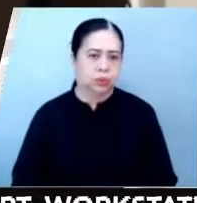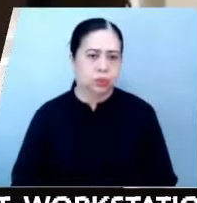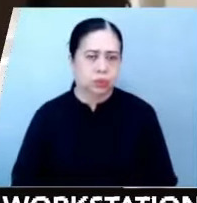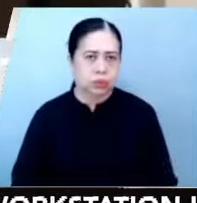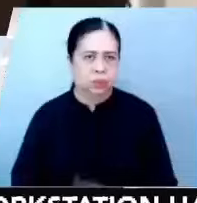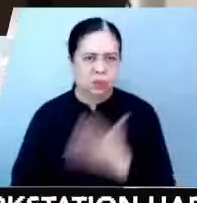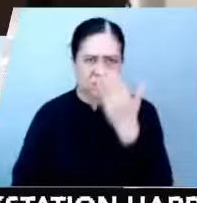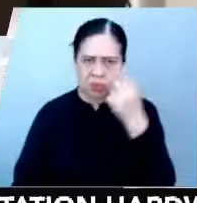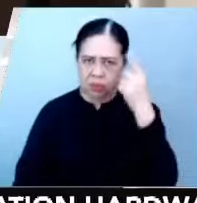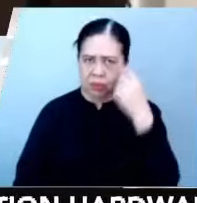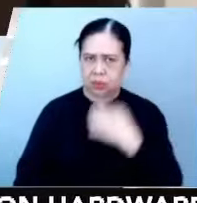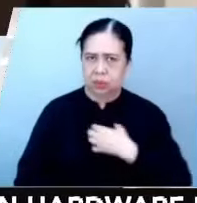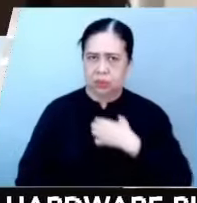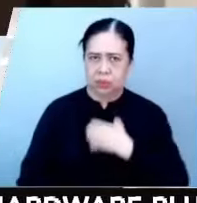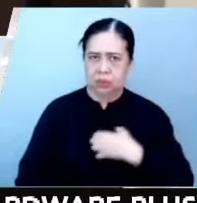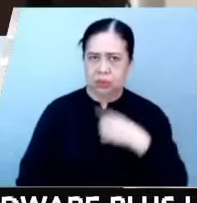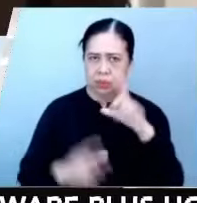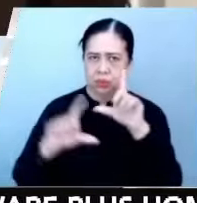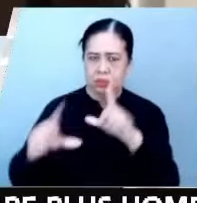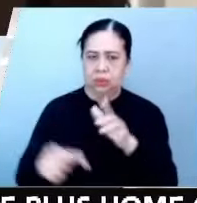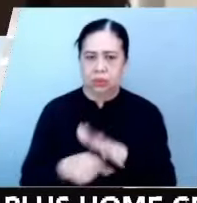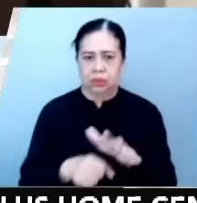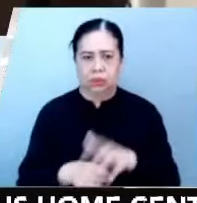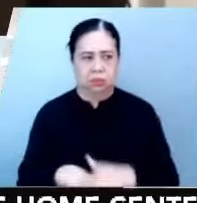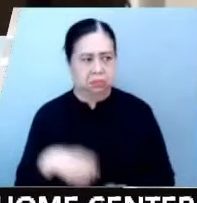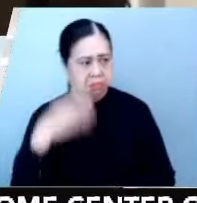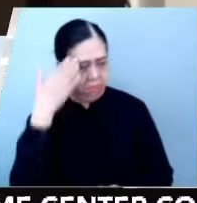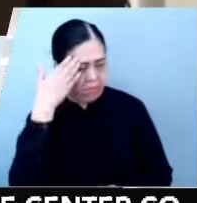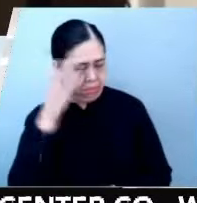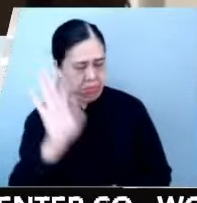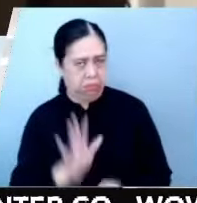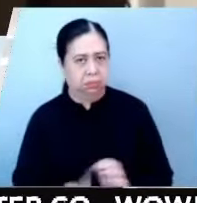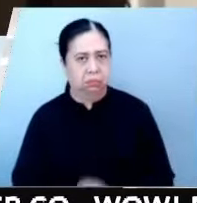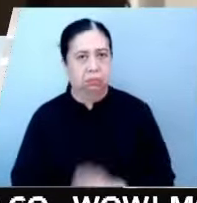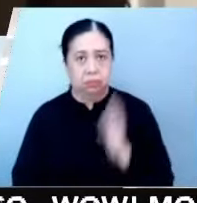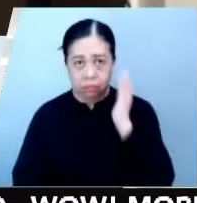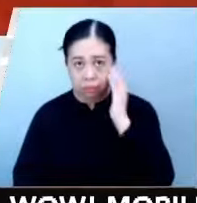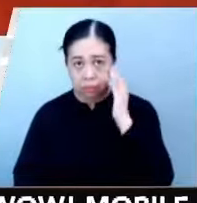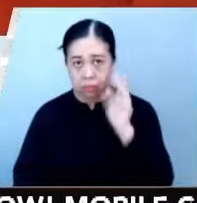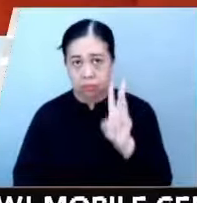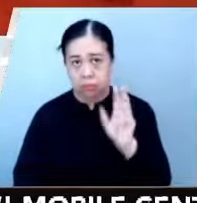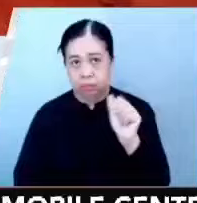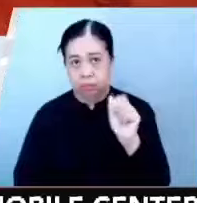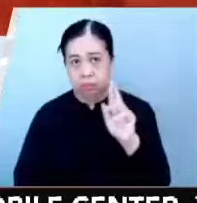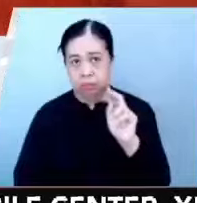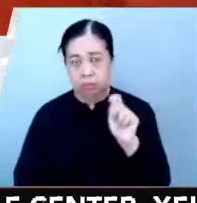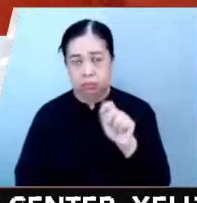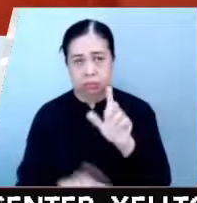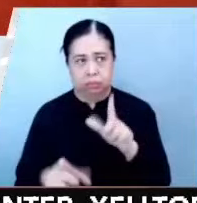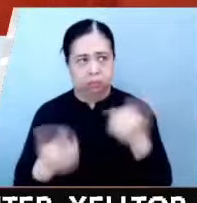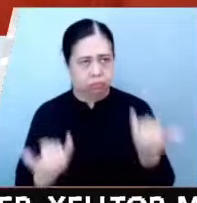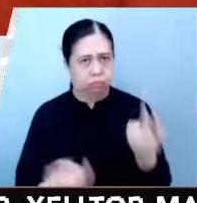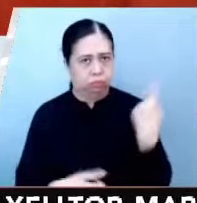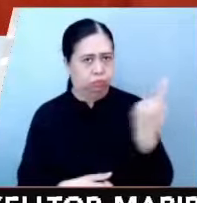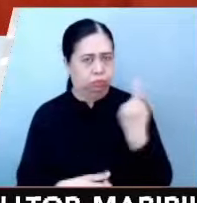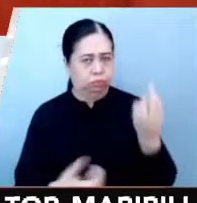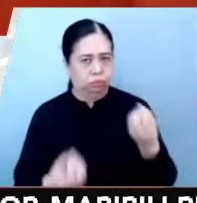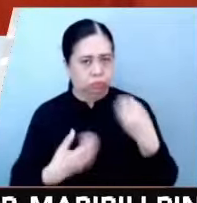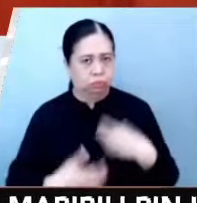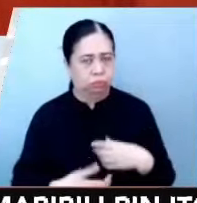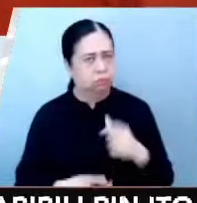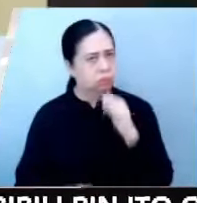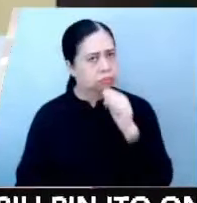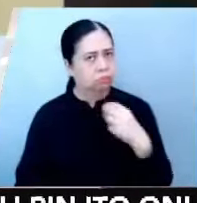na lang? Hindi ko lang po alam. Pero alam mo may warrant laban sa'yo? Ngayon lang po. Itinanggi rin niya na miyembro siya ng isang criminal